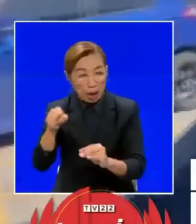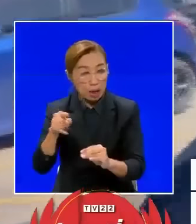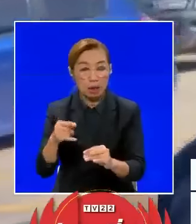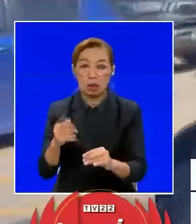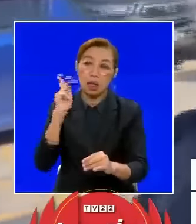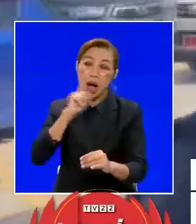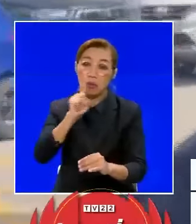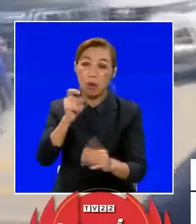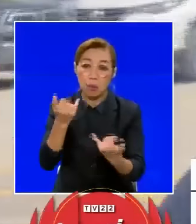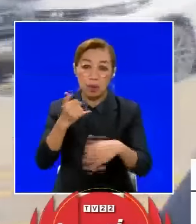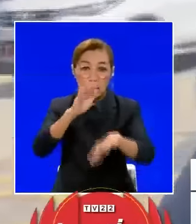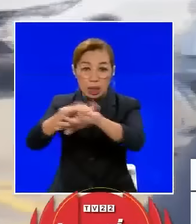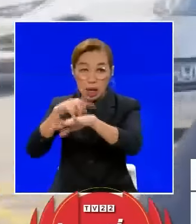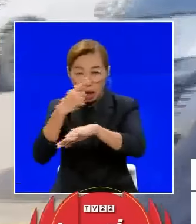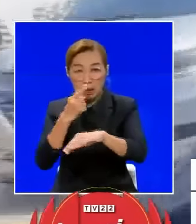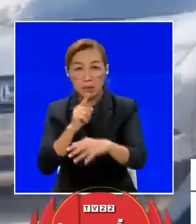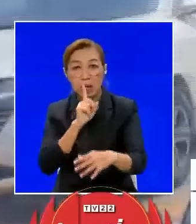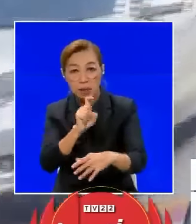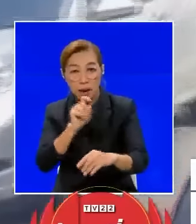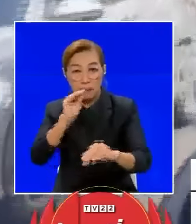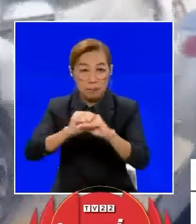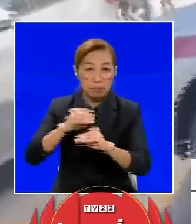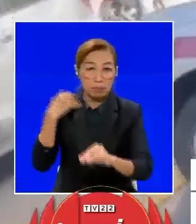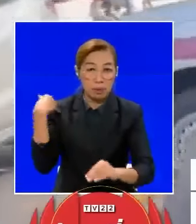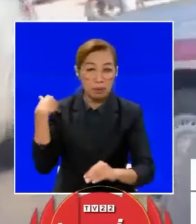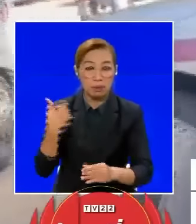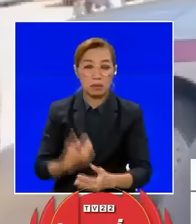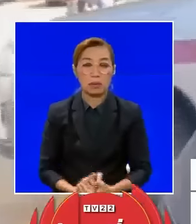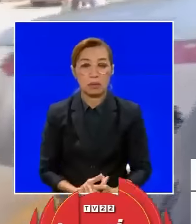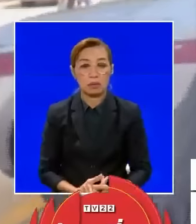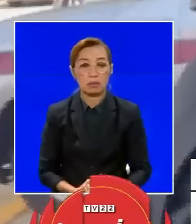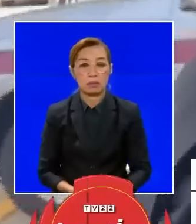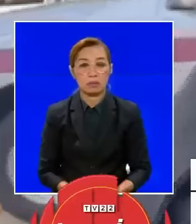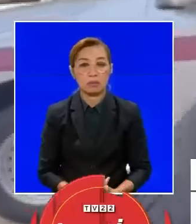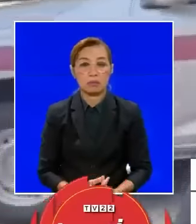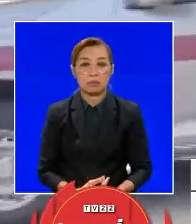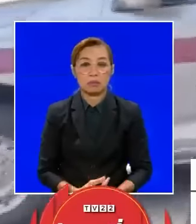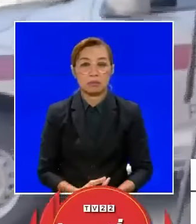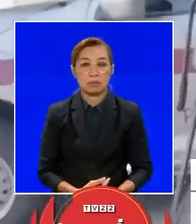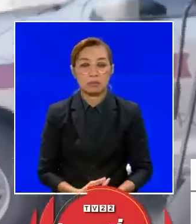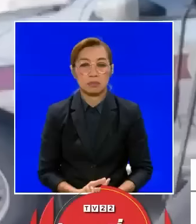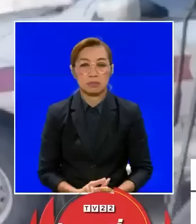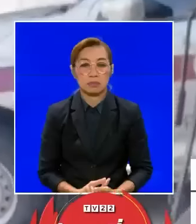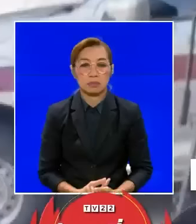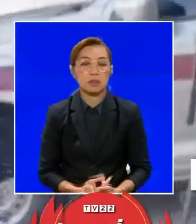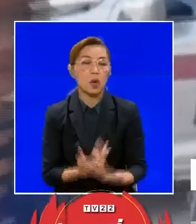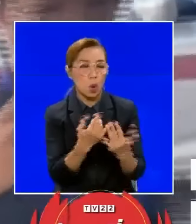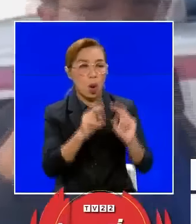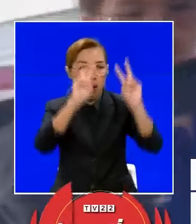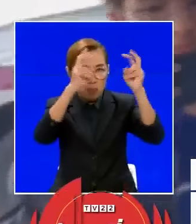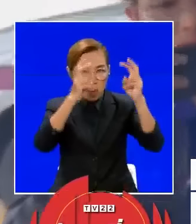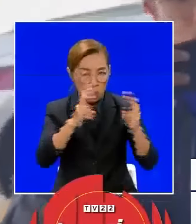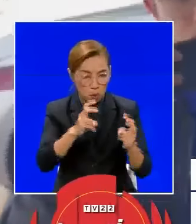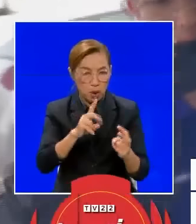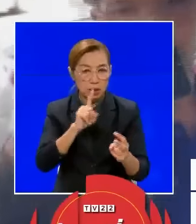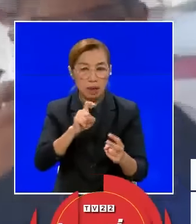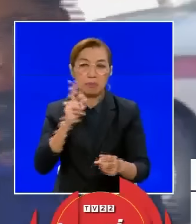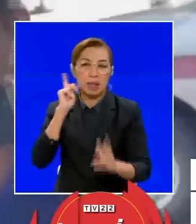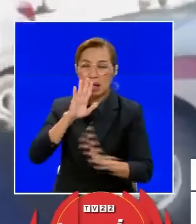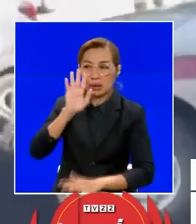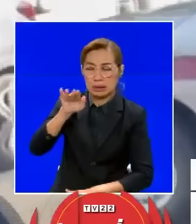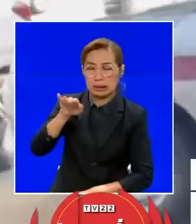มาเพิ่มไหมครับไม่ประส งค์ท่านรองครับ มีหลายประเด็นที่ต้อง